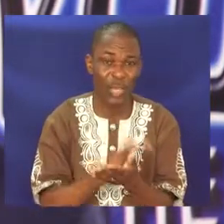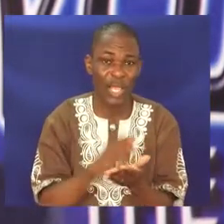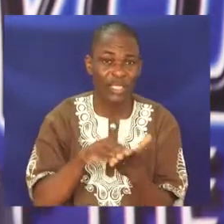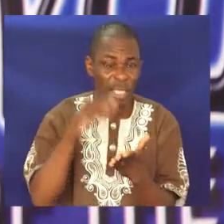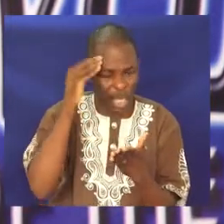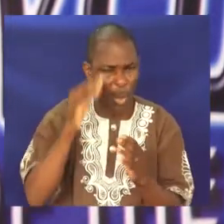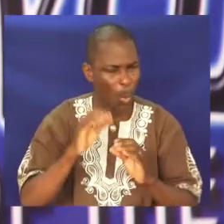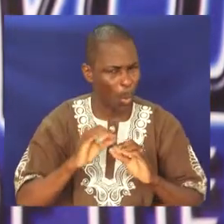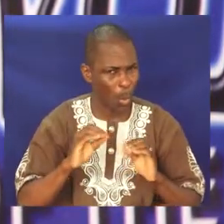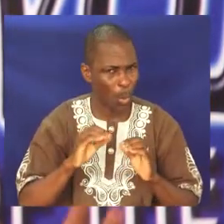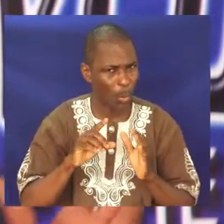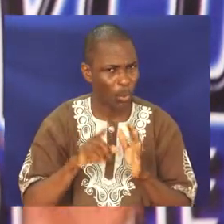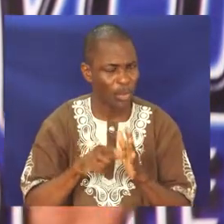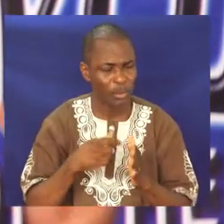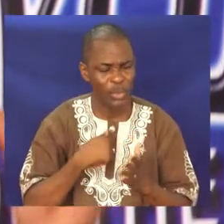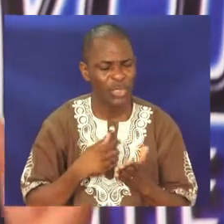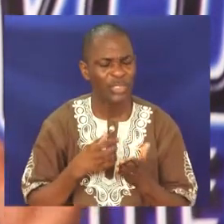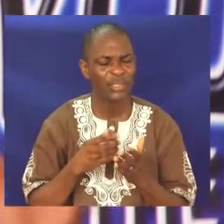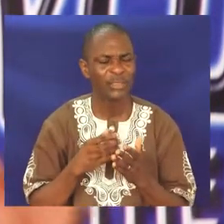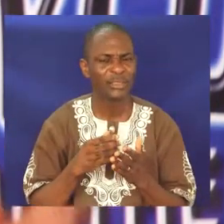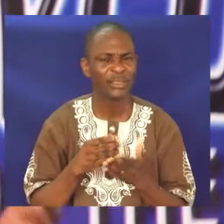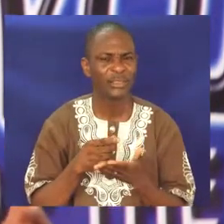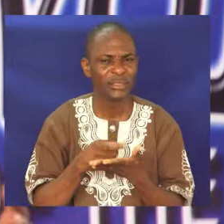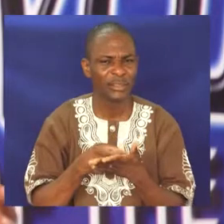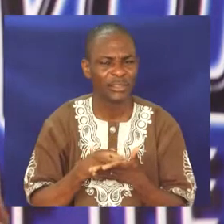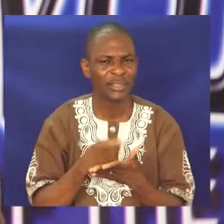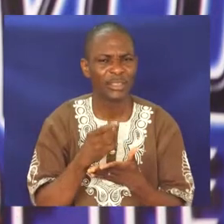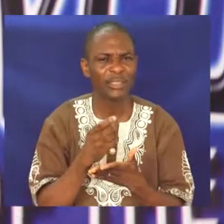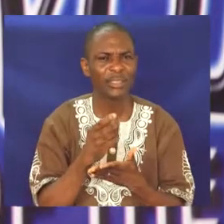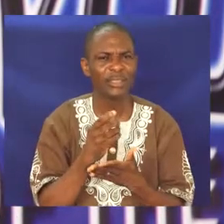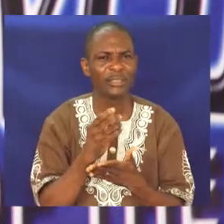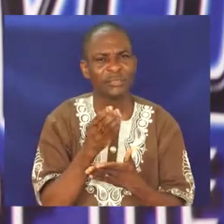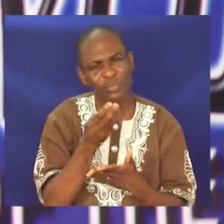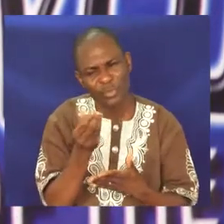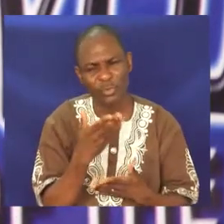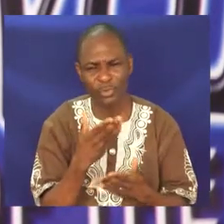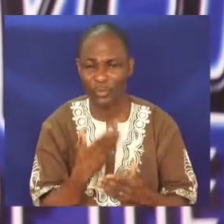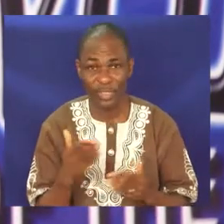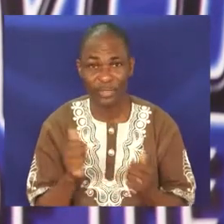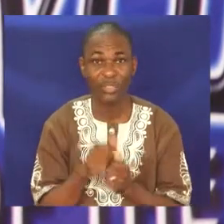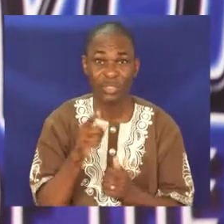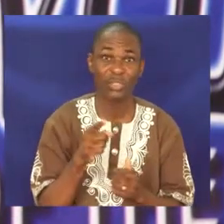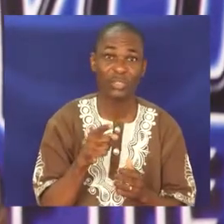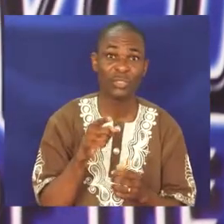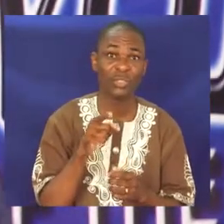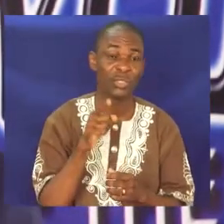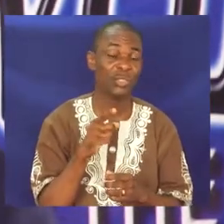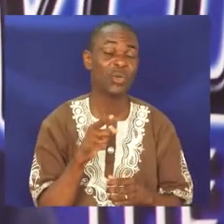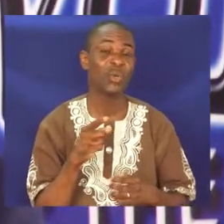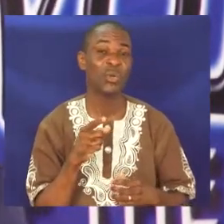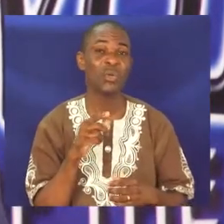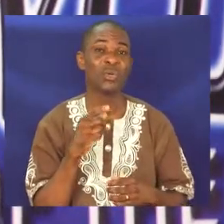mienu bi sai do je ho a keke sa wo dom MPP ekuo na mo adi